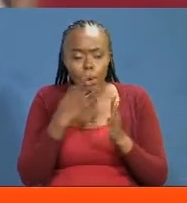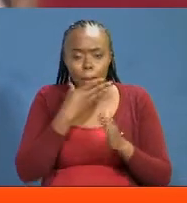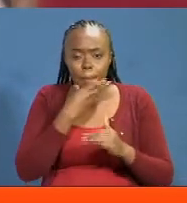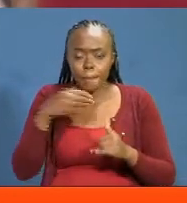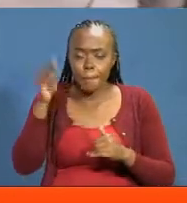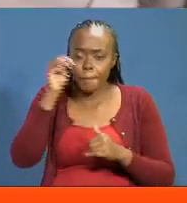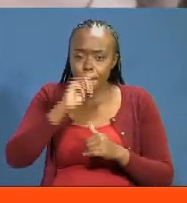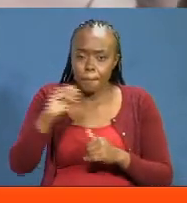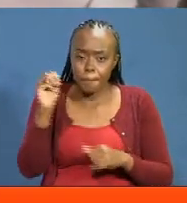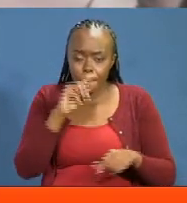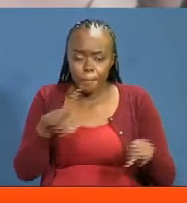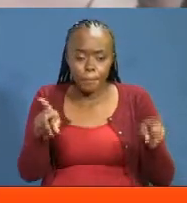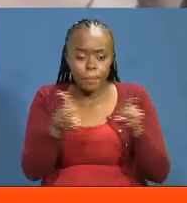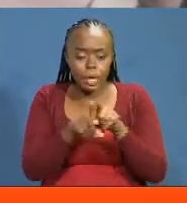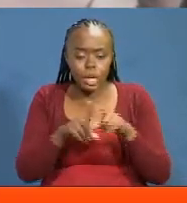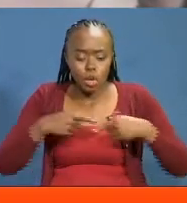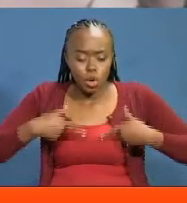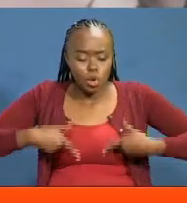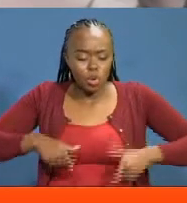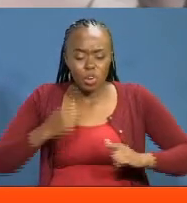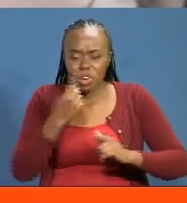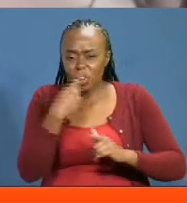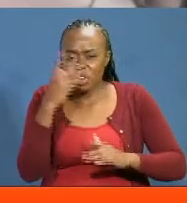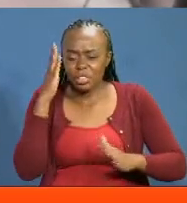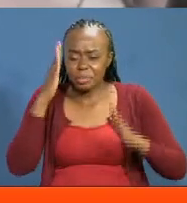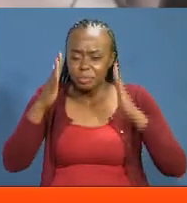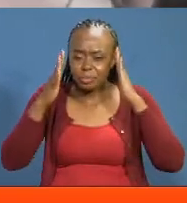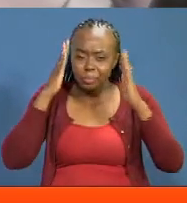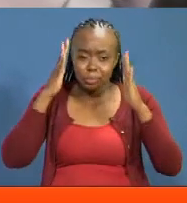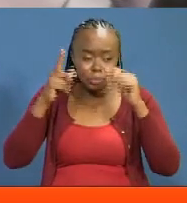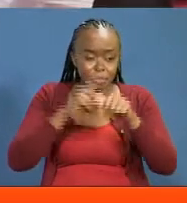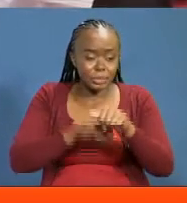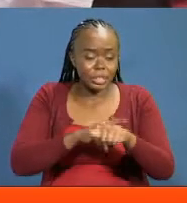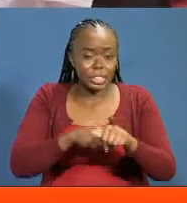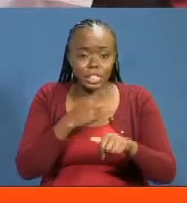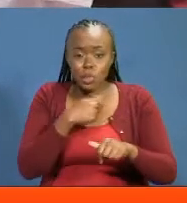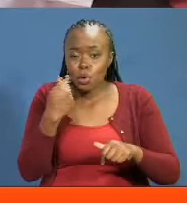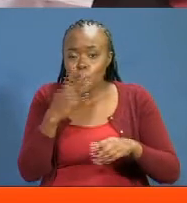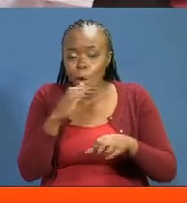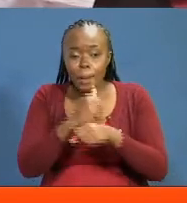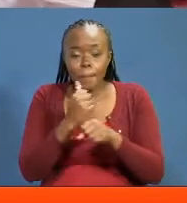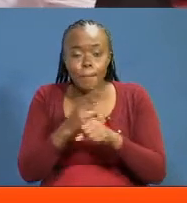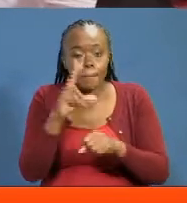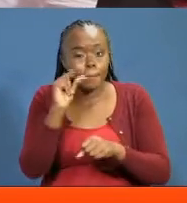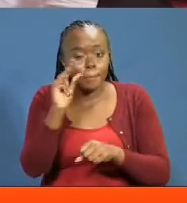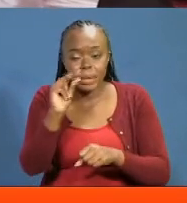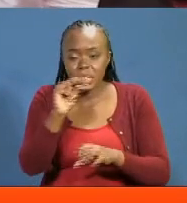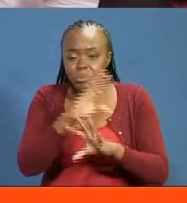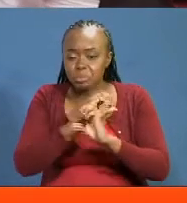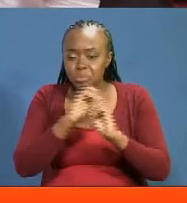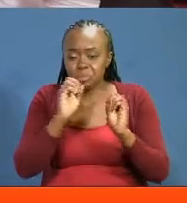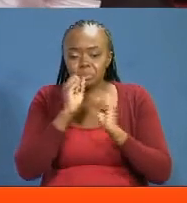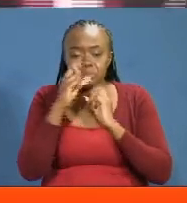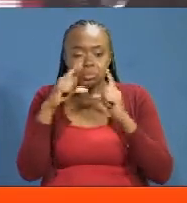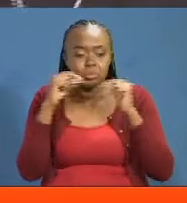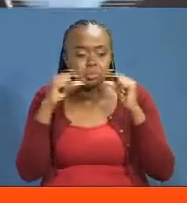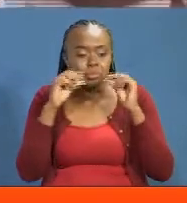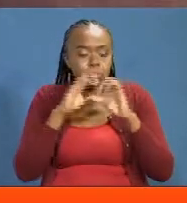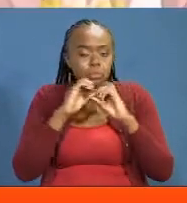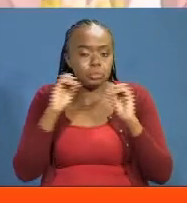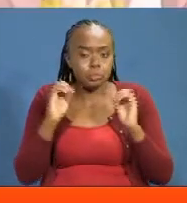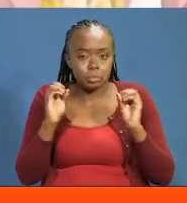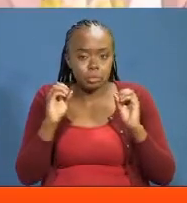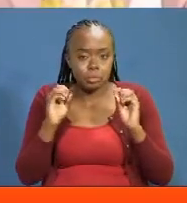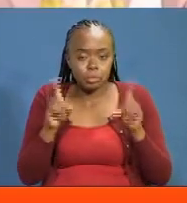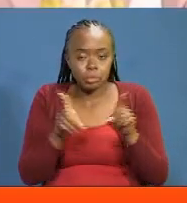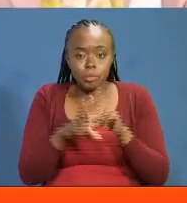Musalia Mudavadi were allowed to greet members on condition they would make no political speeches.